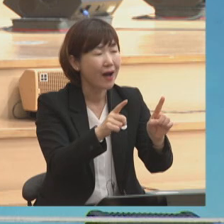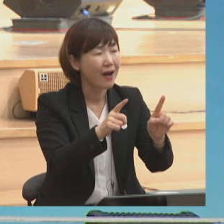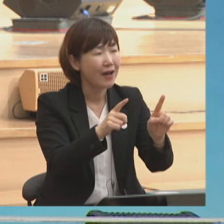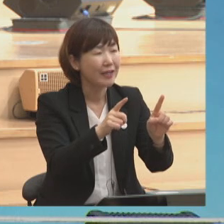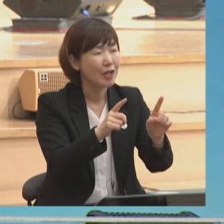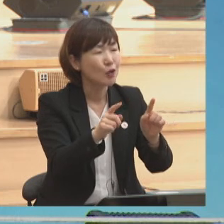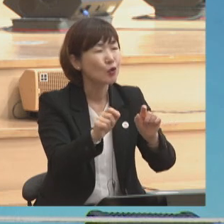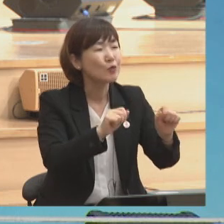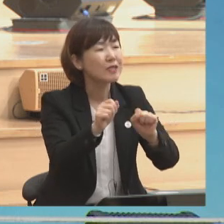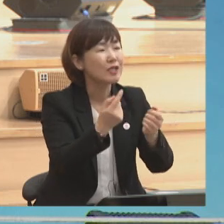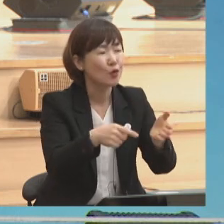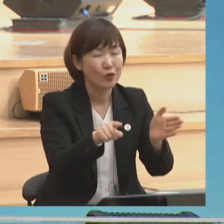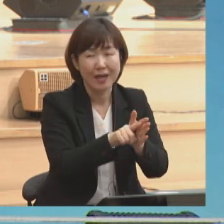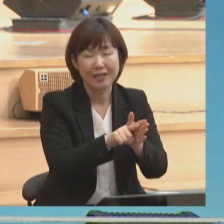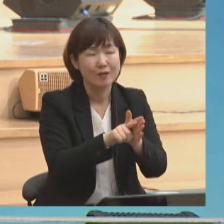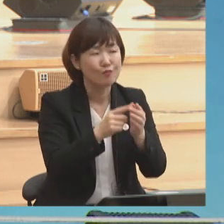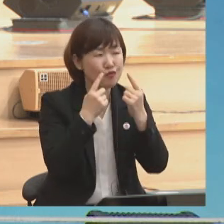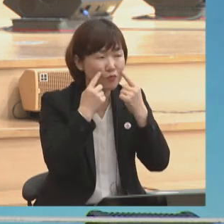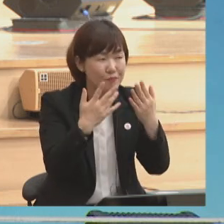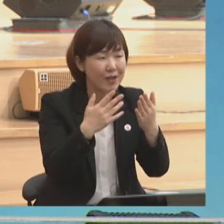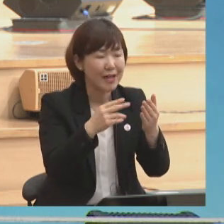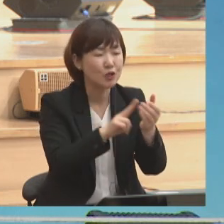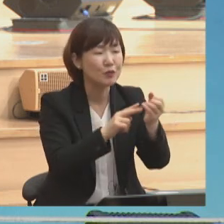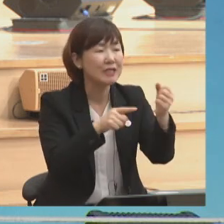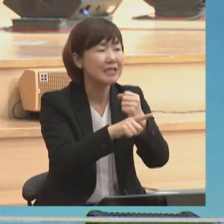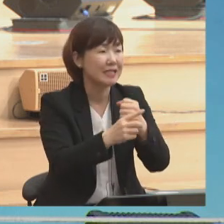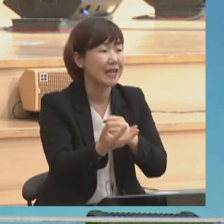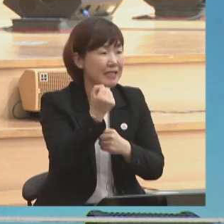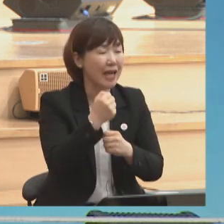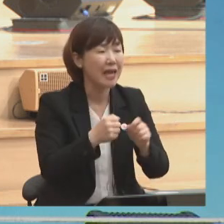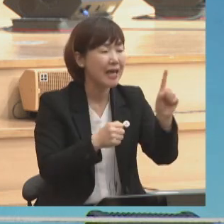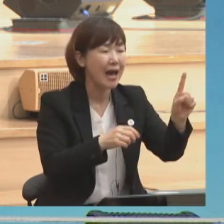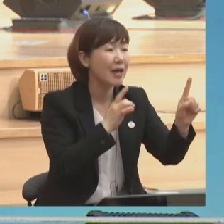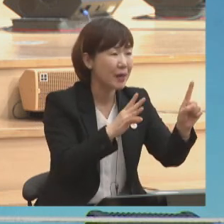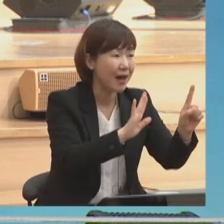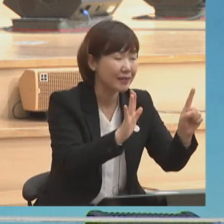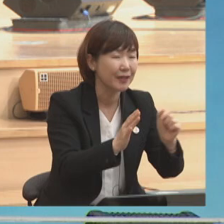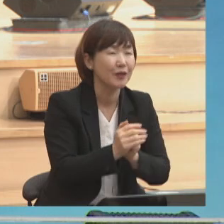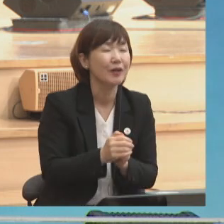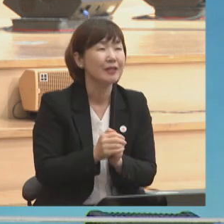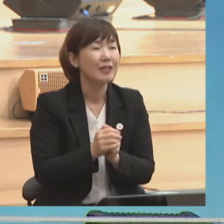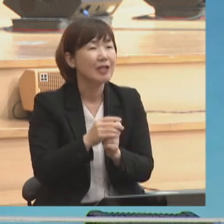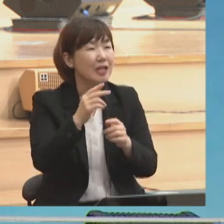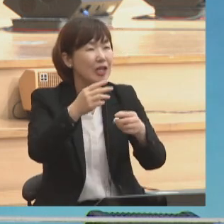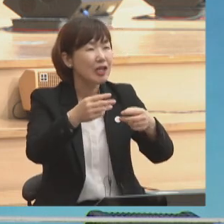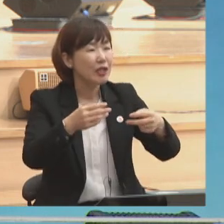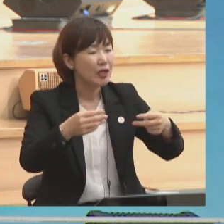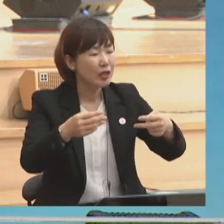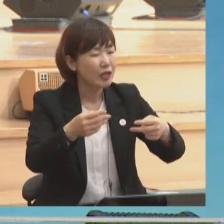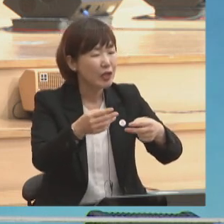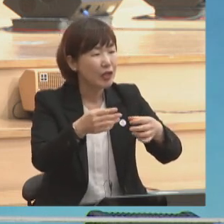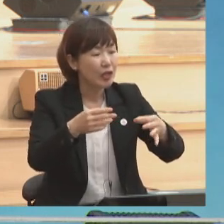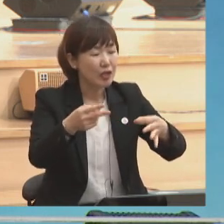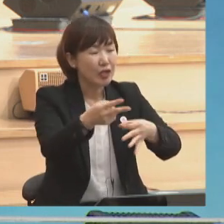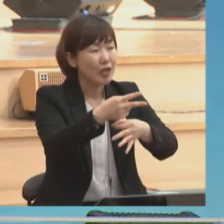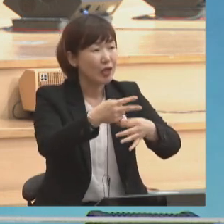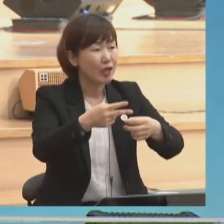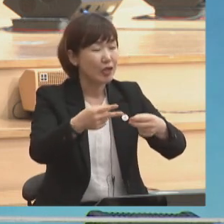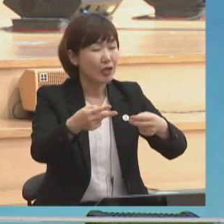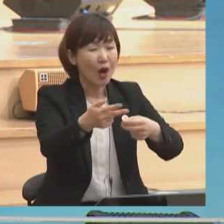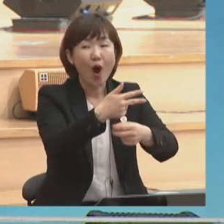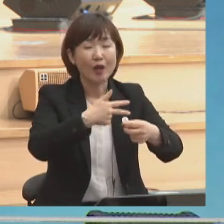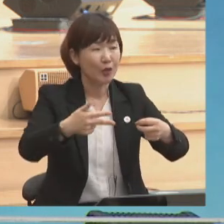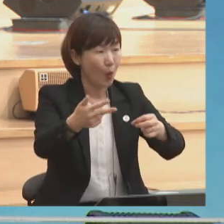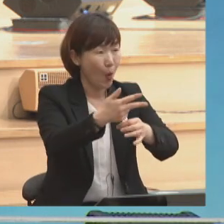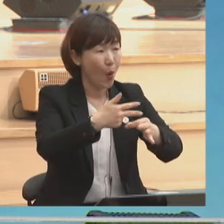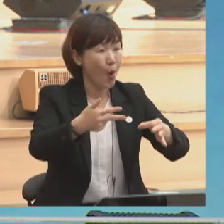움직이신 것이 한두 번이야. 예를 들면 예수님께서 여리고로 향하실 때 말이에요. 뽕나무 아래에 서십니다. 의도를 가지고 서십니다.